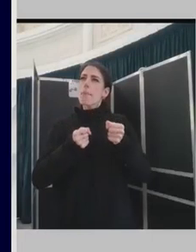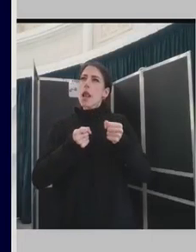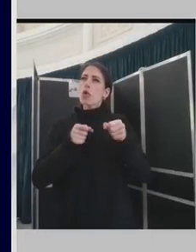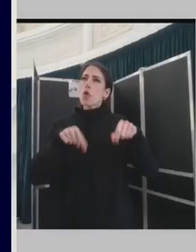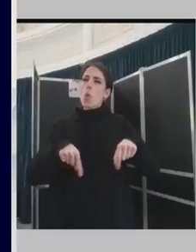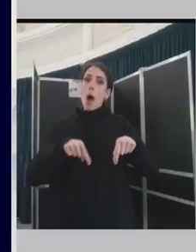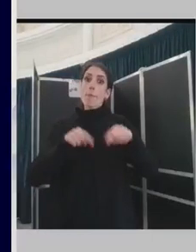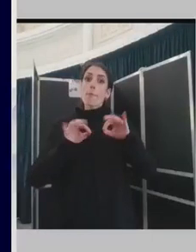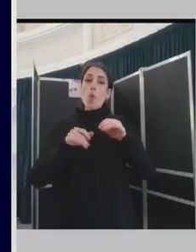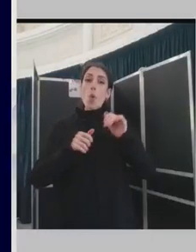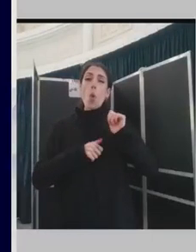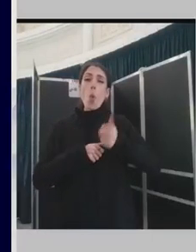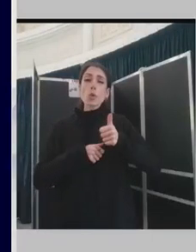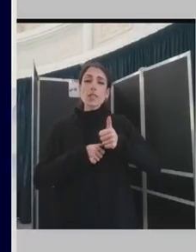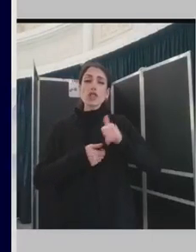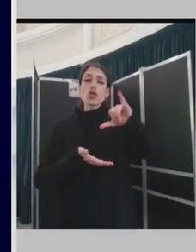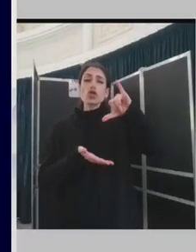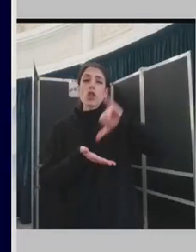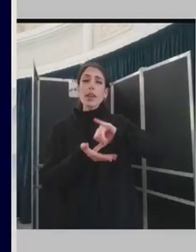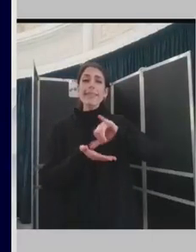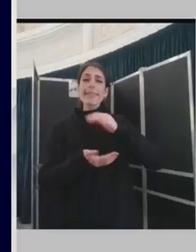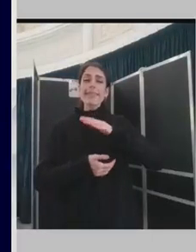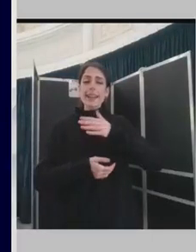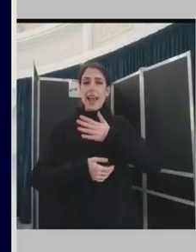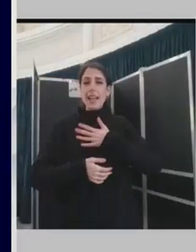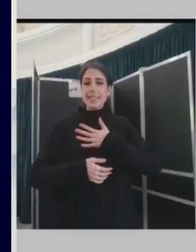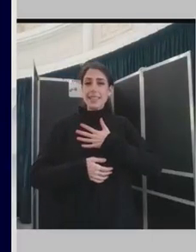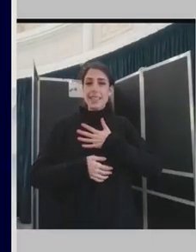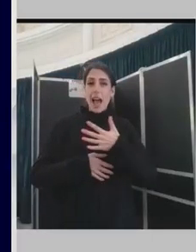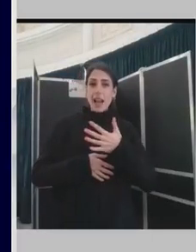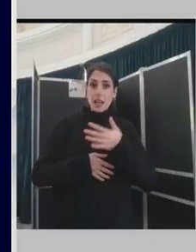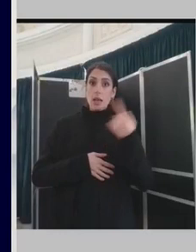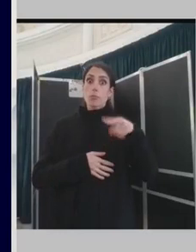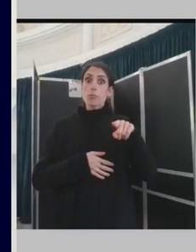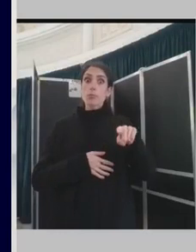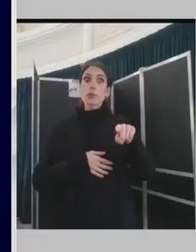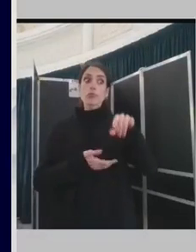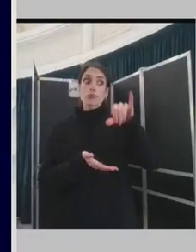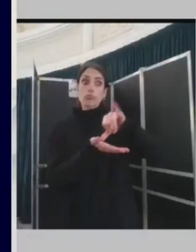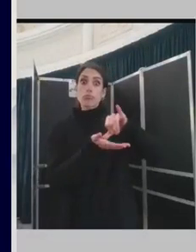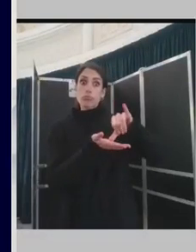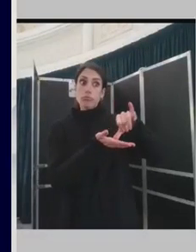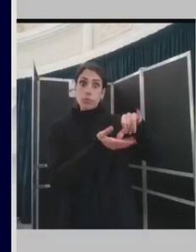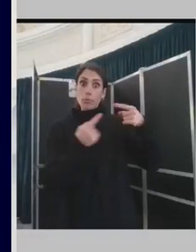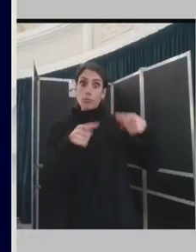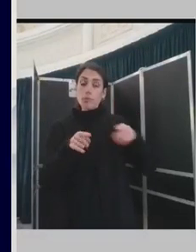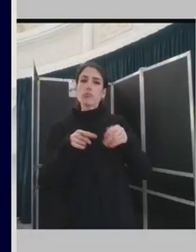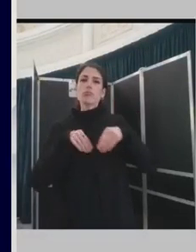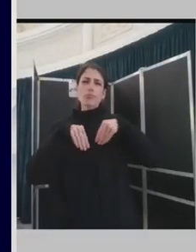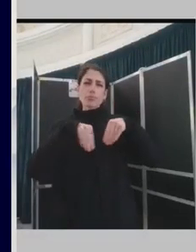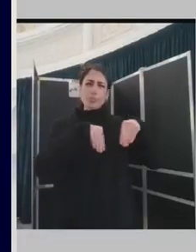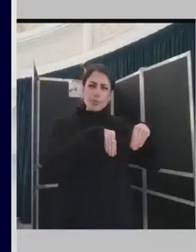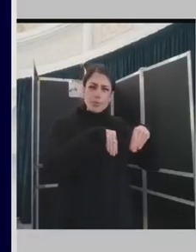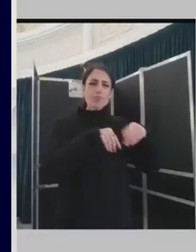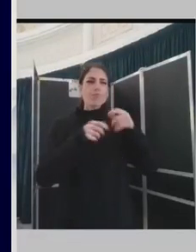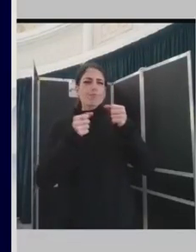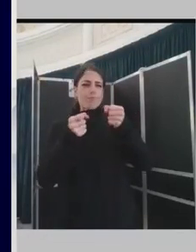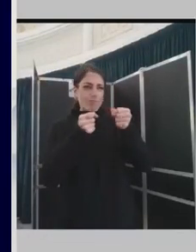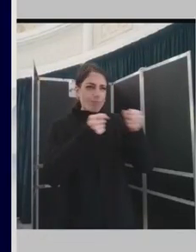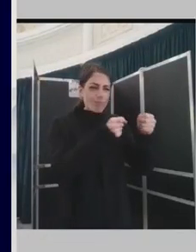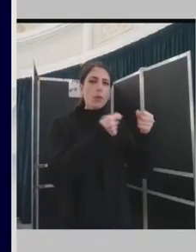centri anziani, quindi che costituiscono l'unica rete che si può definire tale di intervento